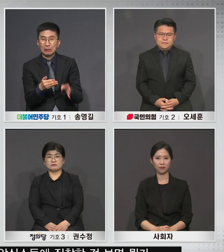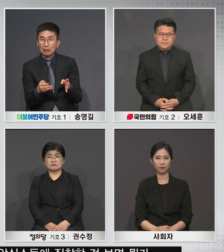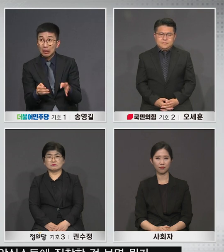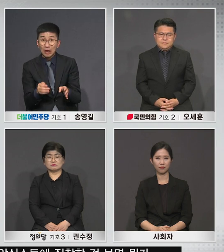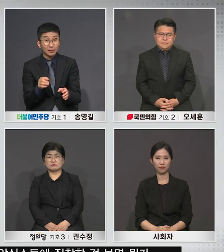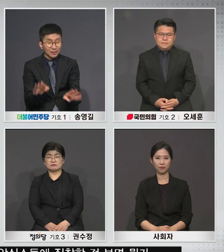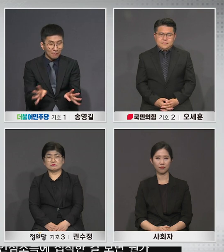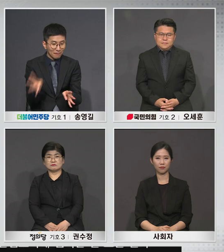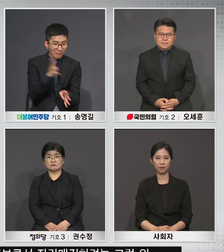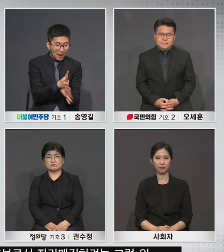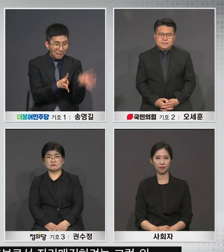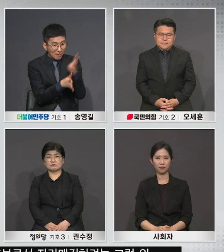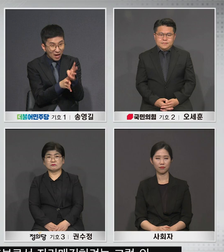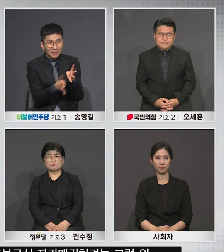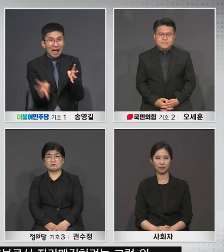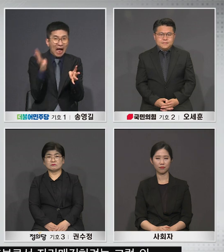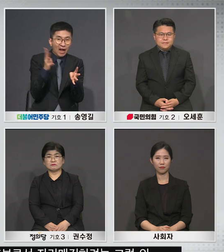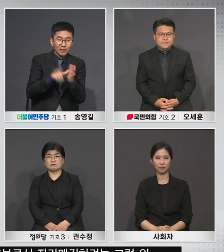않겠는가 이런 고민이 있습니다.